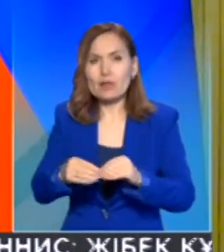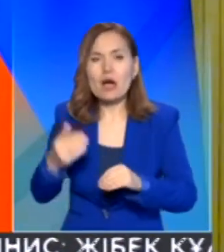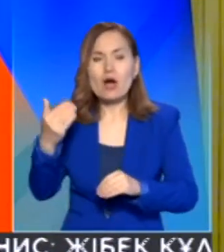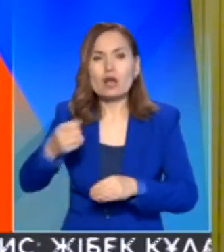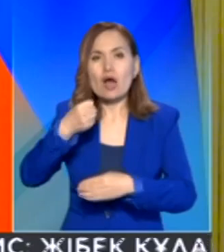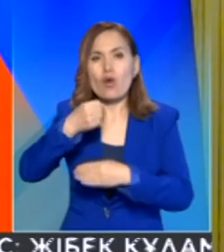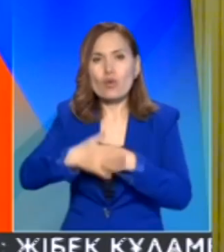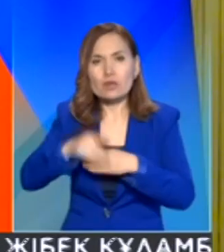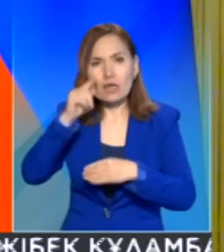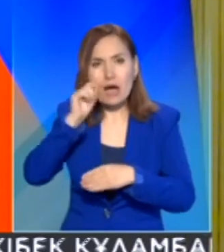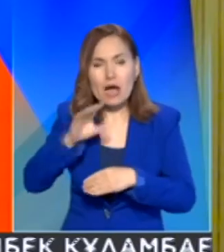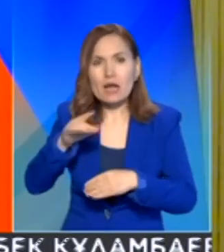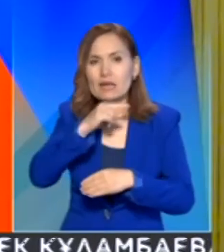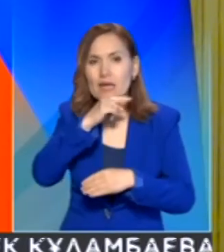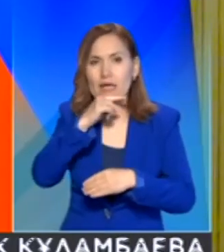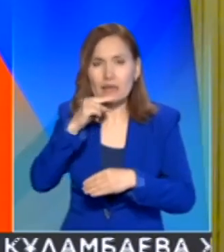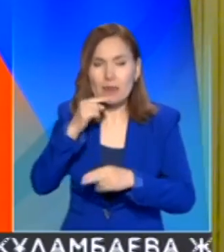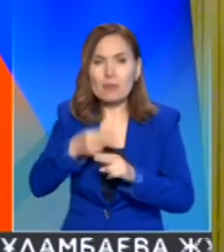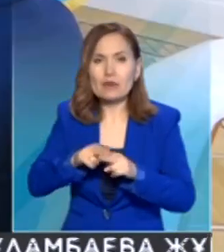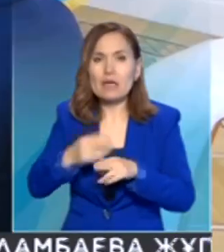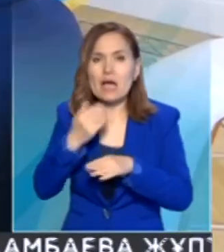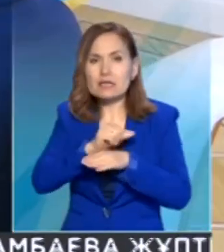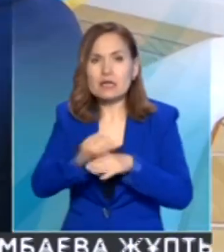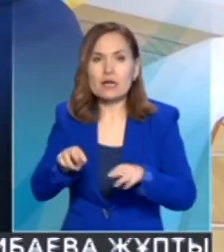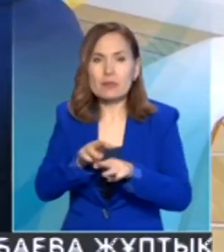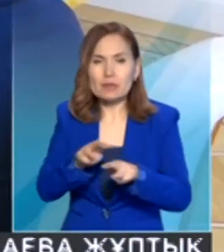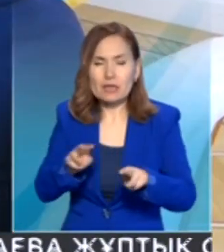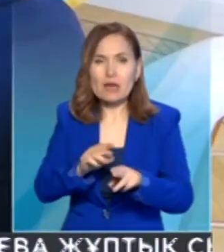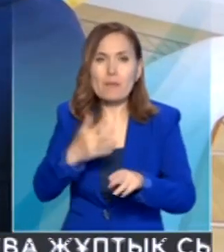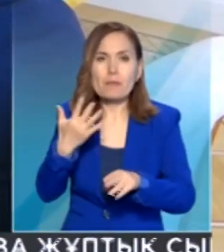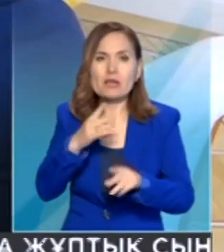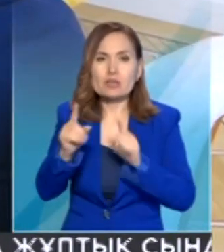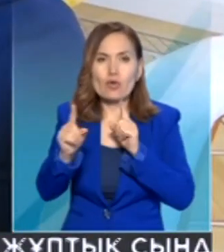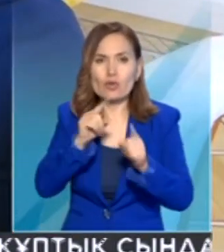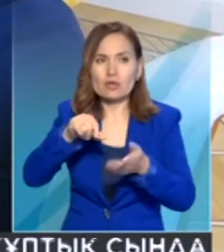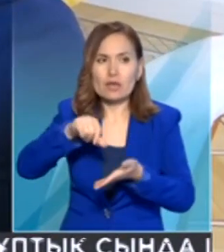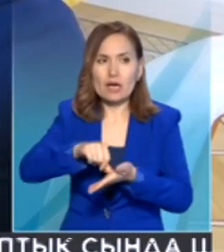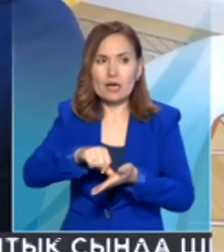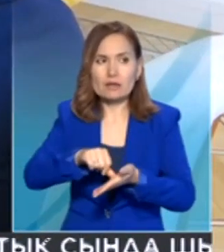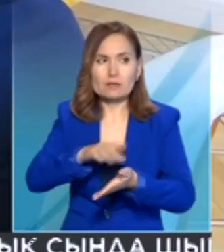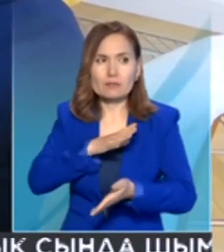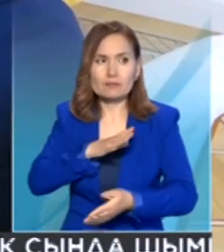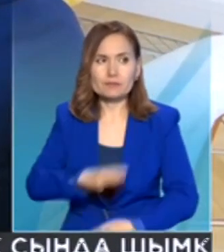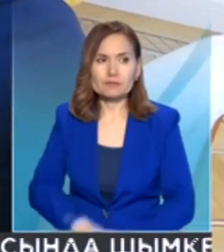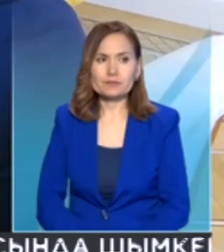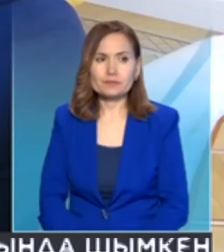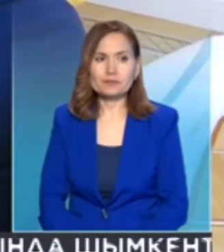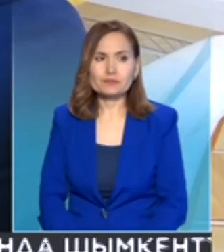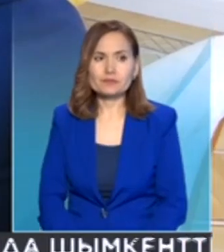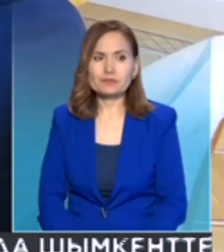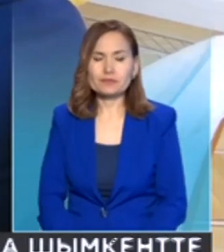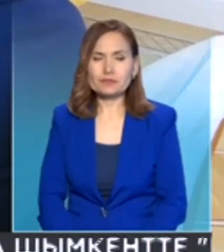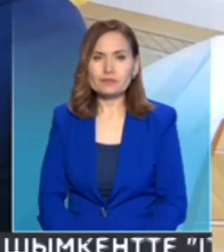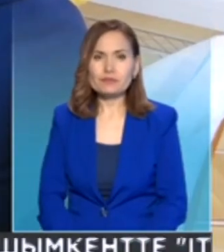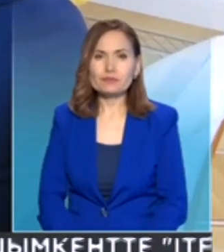Тілеуберді Орталық Азия Ресей форматындағы сыртқы істер министрлерінің 5-ші отырысына қатысты.